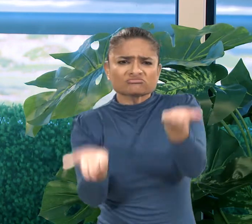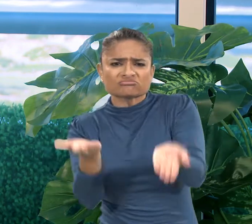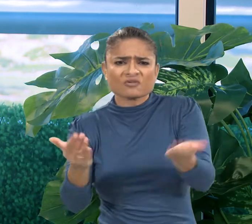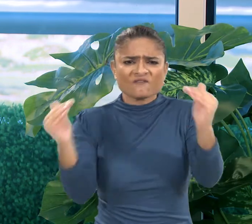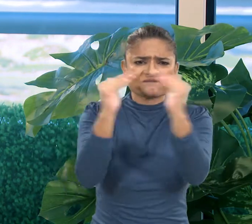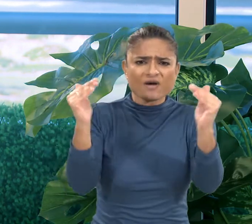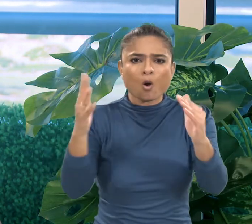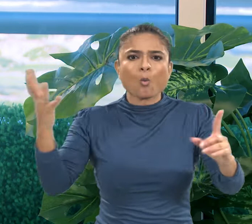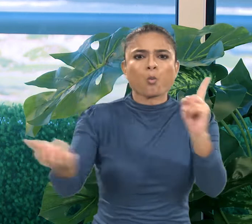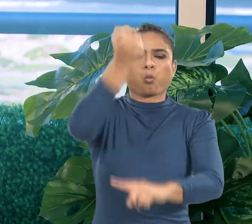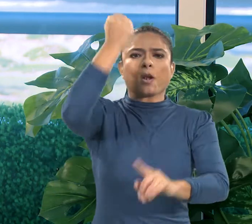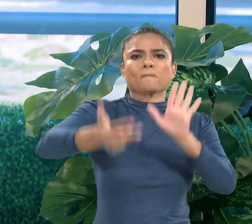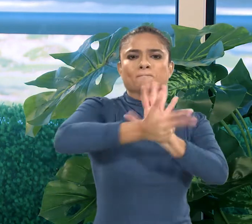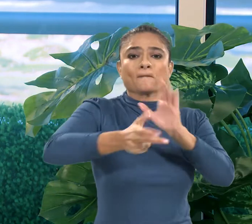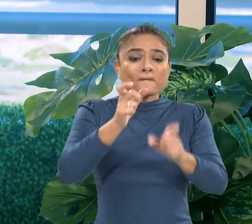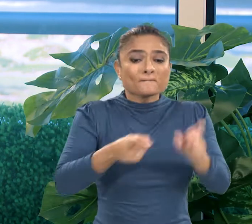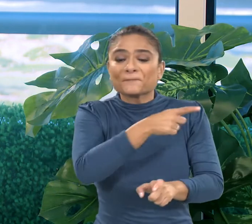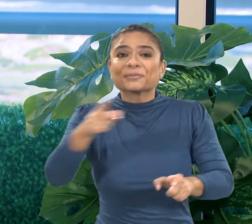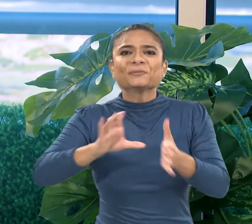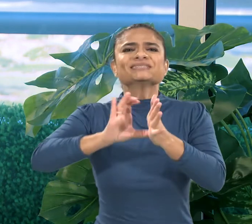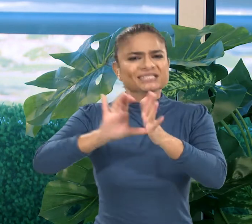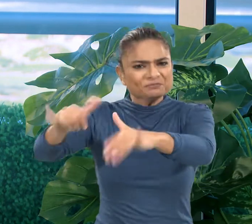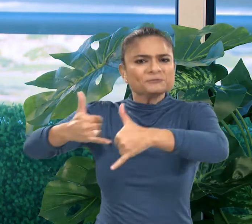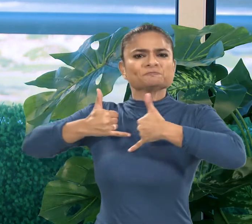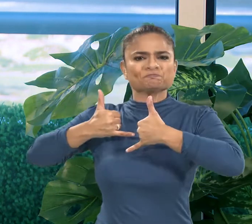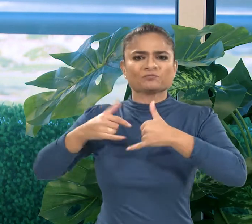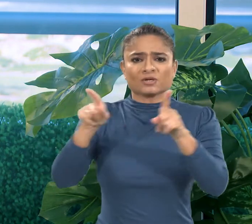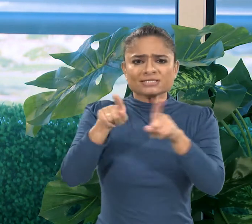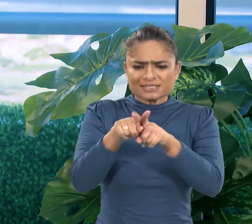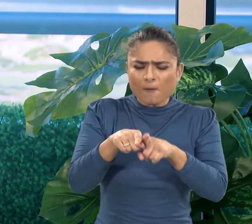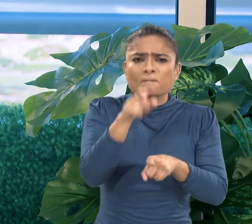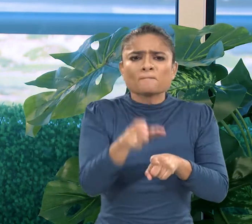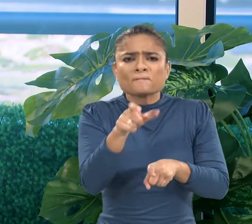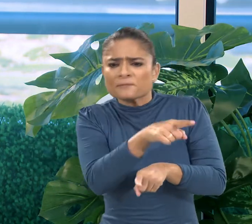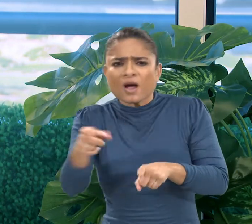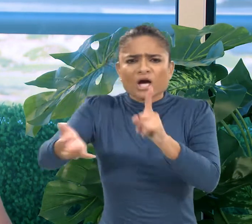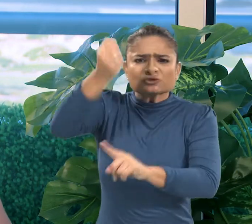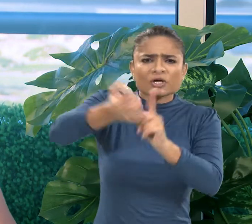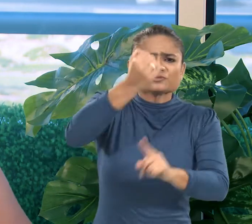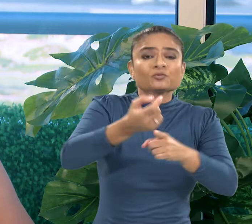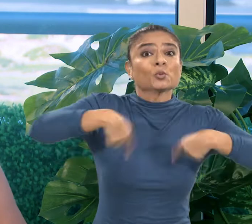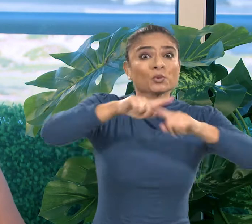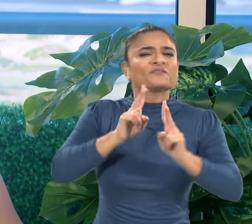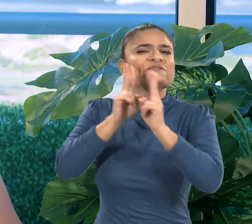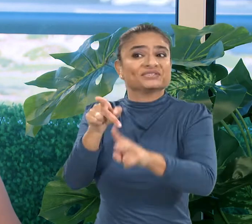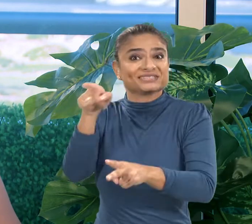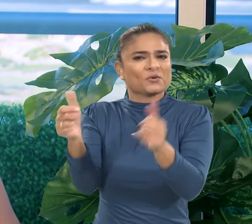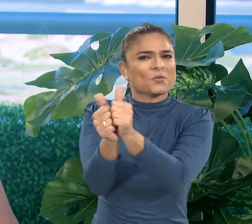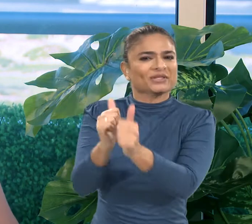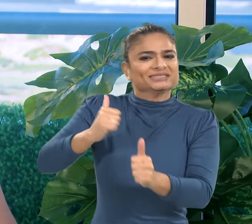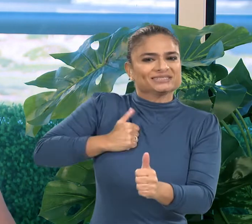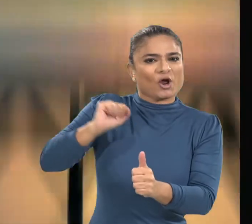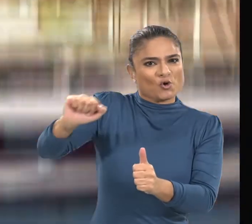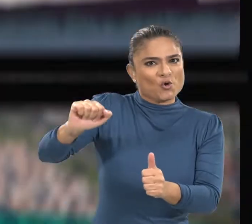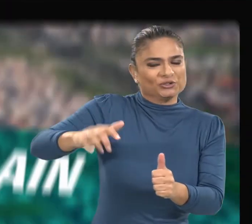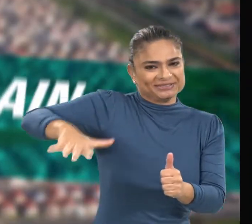Gelykheidshof te betwis en 'n uiters belangrike uitspraak vir persone met gestremdhede te wen. Ons het by haar en haar seun Conne